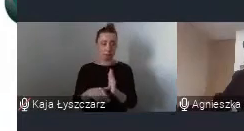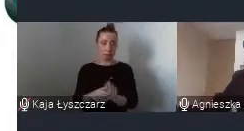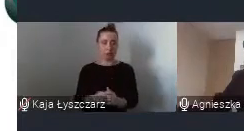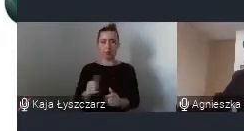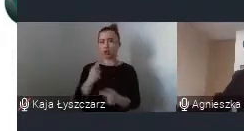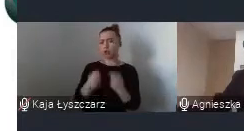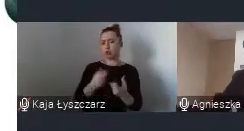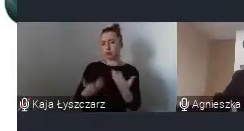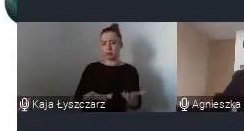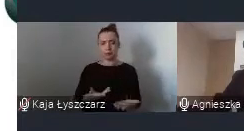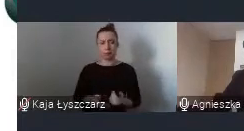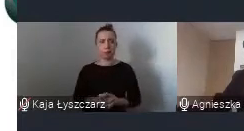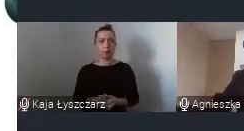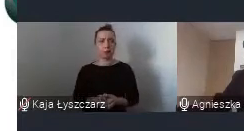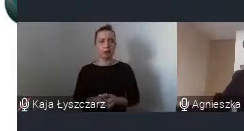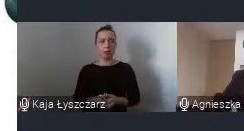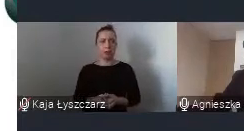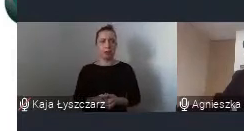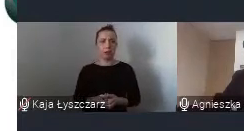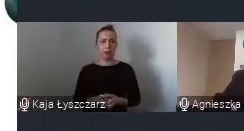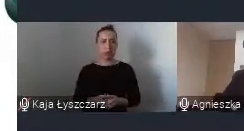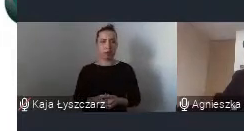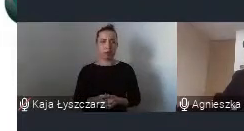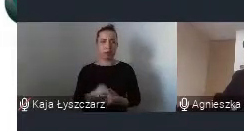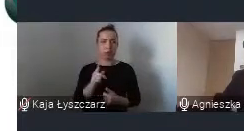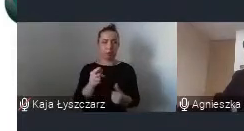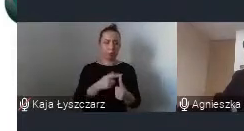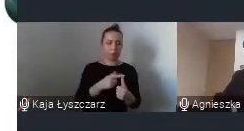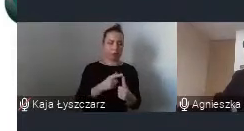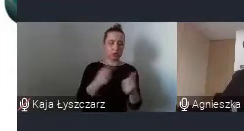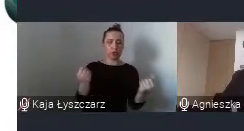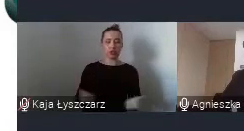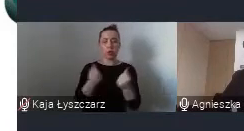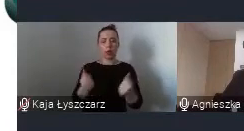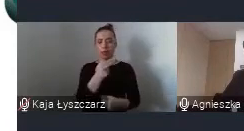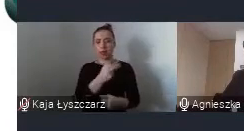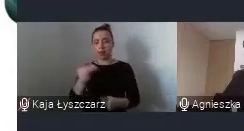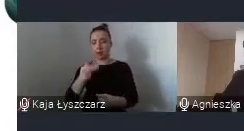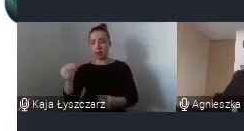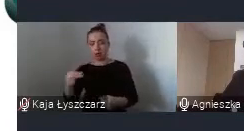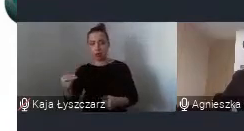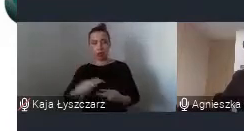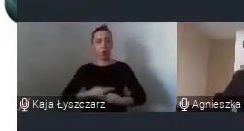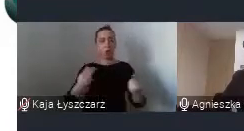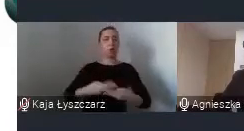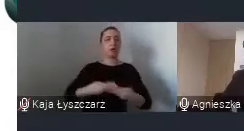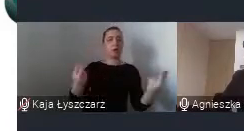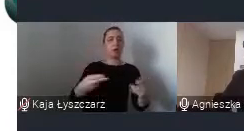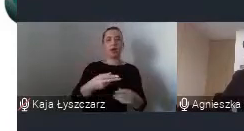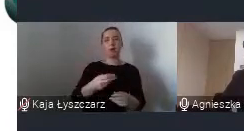to się dzieje? Dzieje się to poprzez działania, tak zwane działania tematyczne, czyli upowszechniamy pomysły,